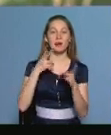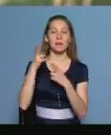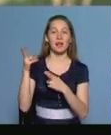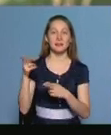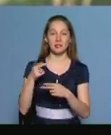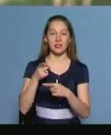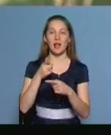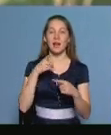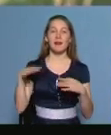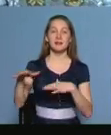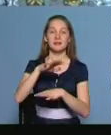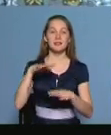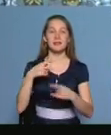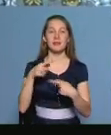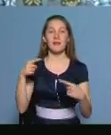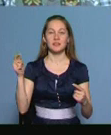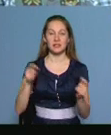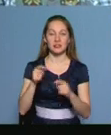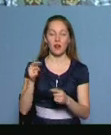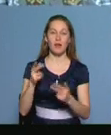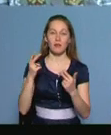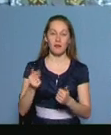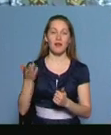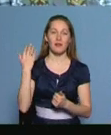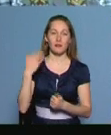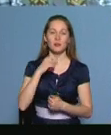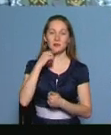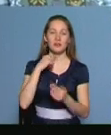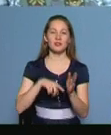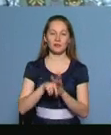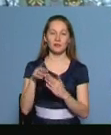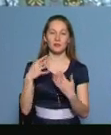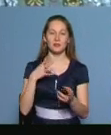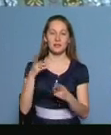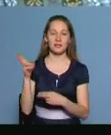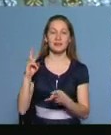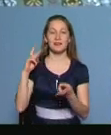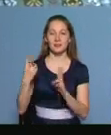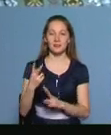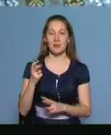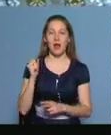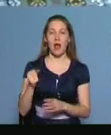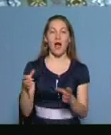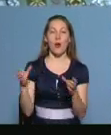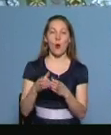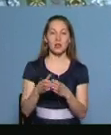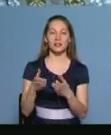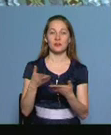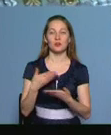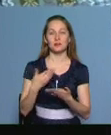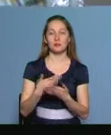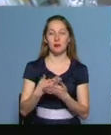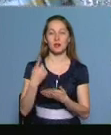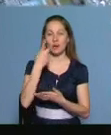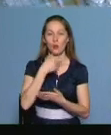полстраны по различным фестивалям. Да, довольно давно, с первого класса почти, ну, танцами занимаемся, а коллектив примерно год